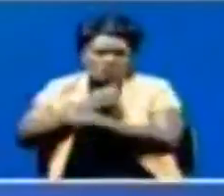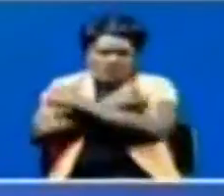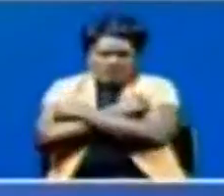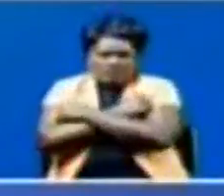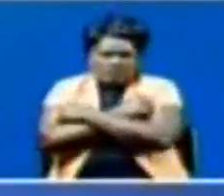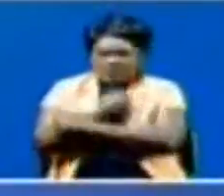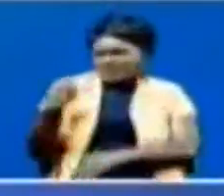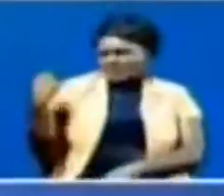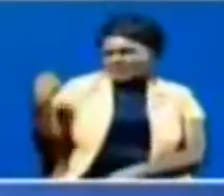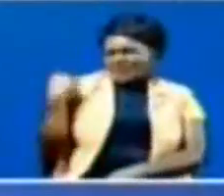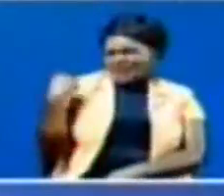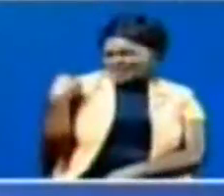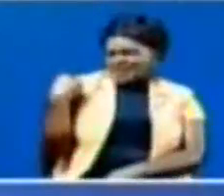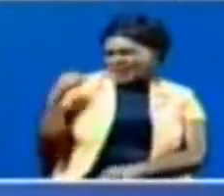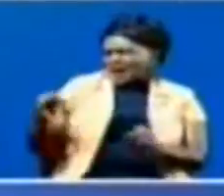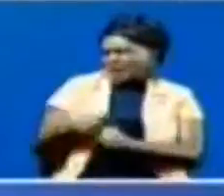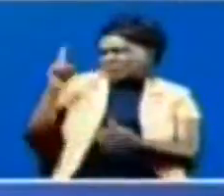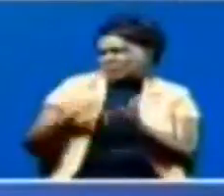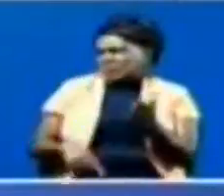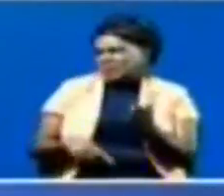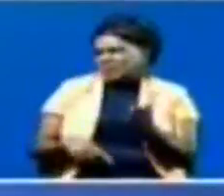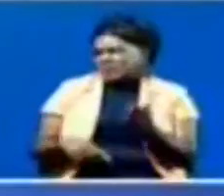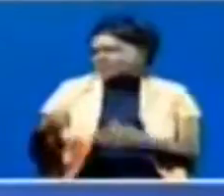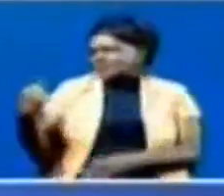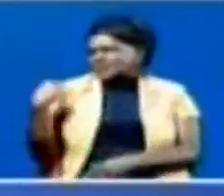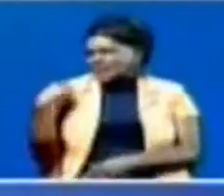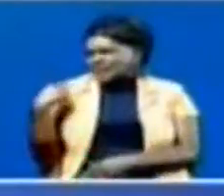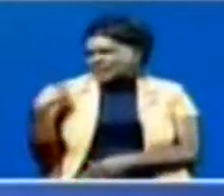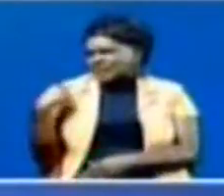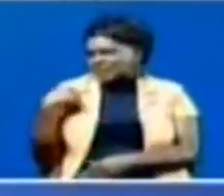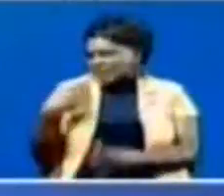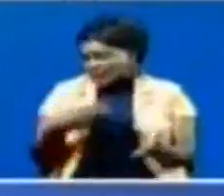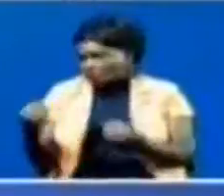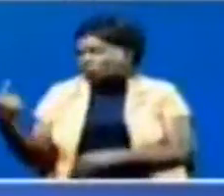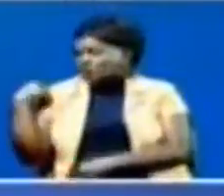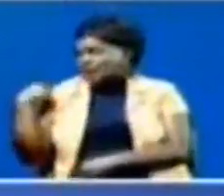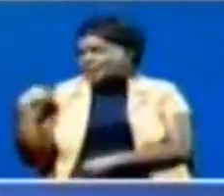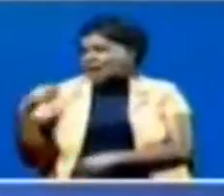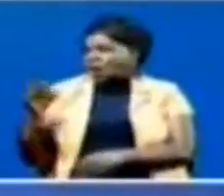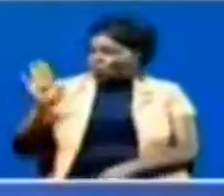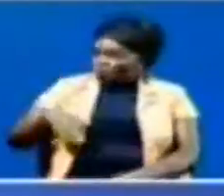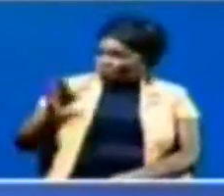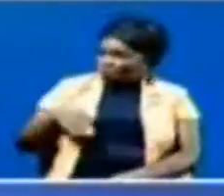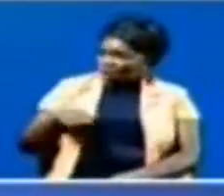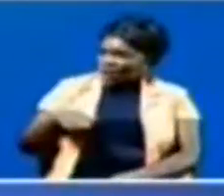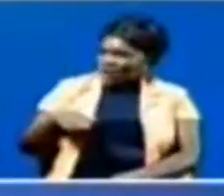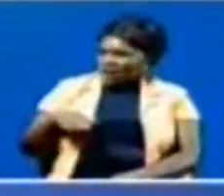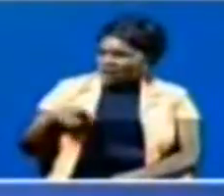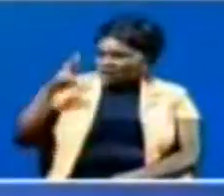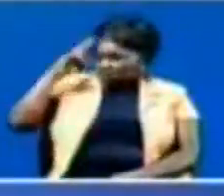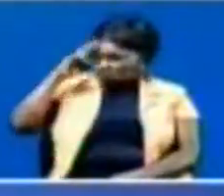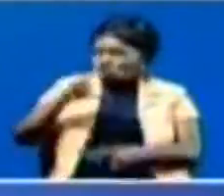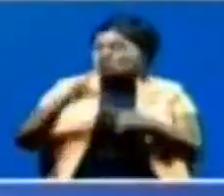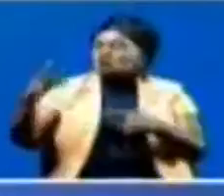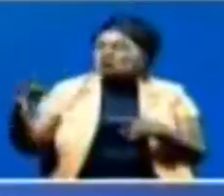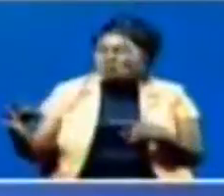kile kisa cha jana kilikuwa kule kukupenda sasa tuje kwa kicho hicho kisa tendo tunaelekea sasa hivi kwa sababu kuna mwanamke tena sababu ni sukuma